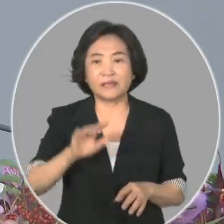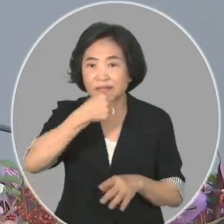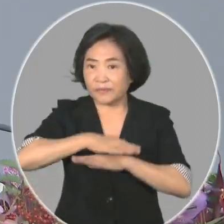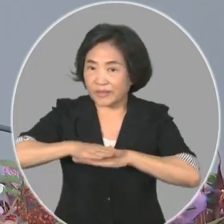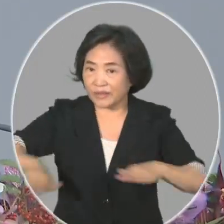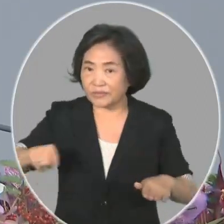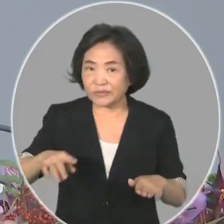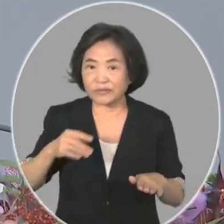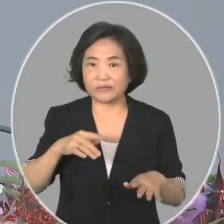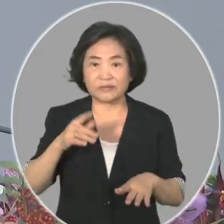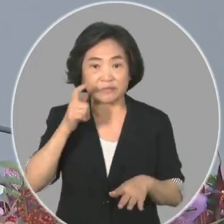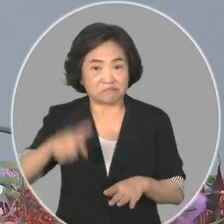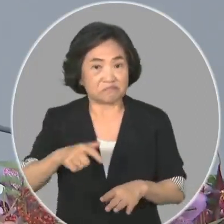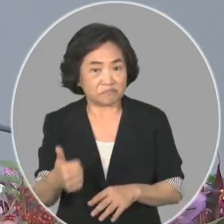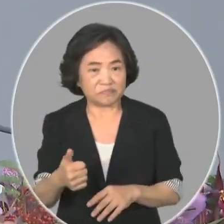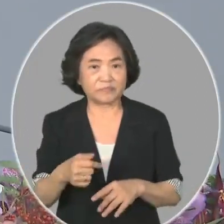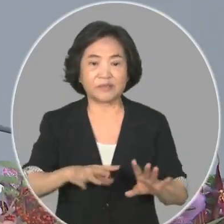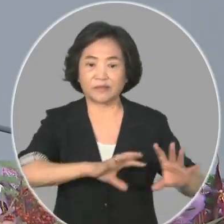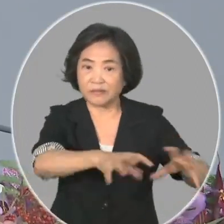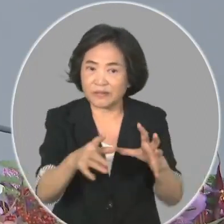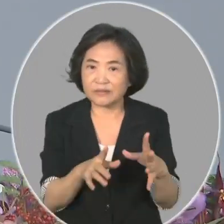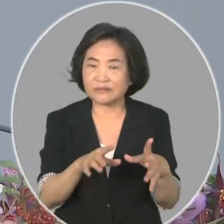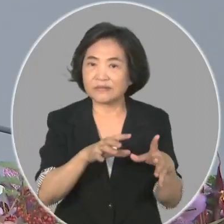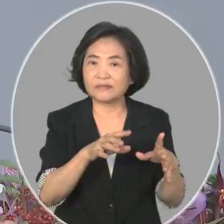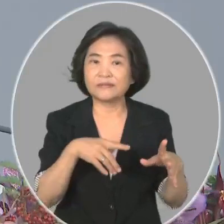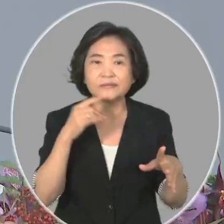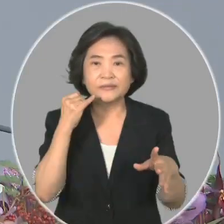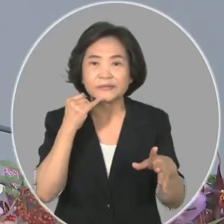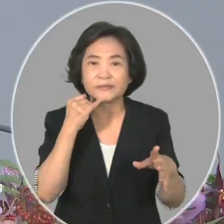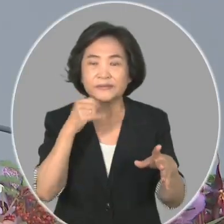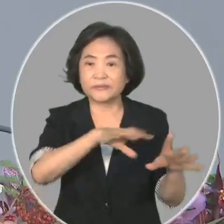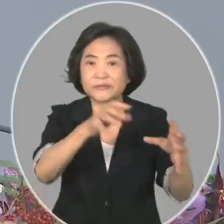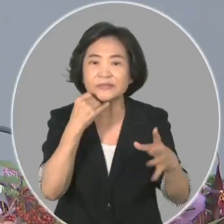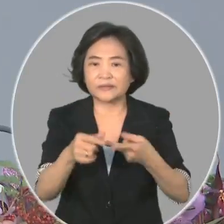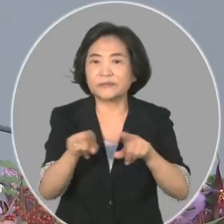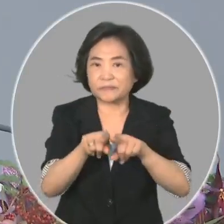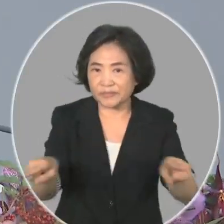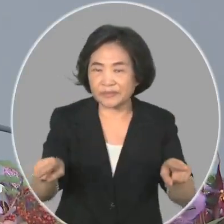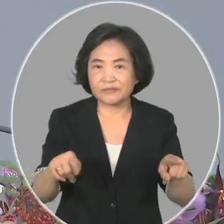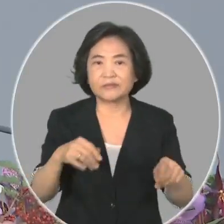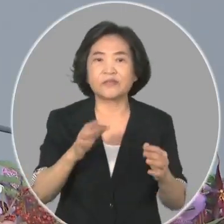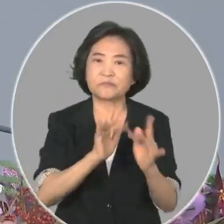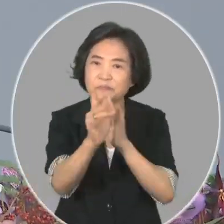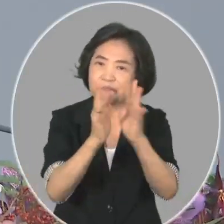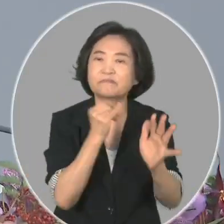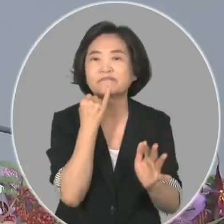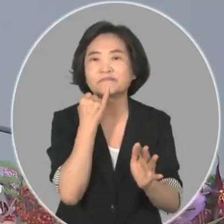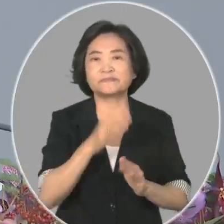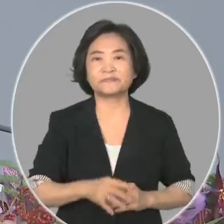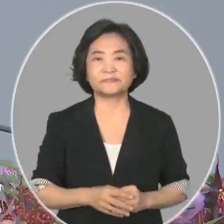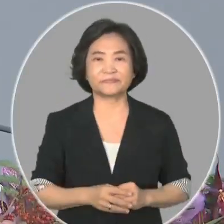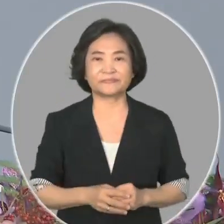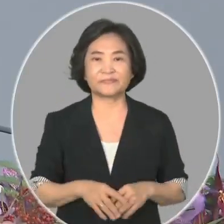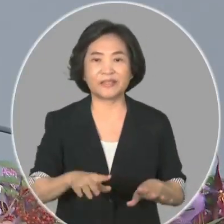全更巩固，区域和全球就能够和平繁荣，台